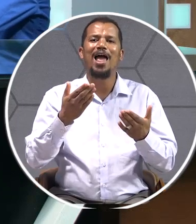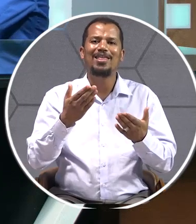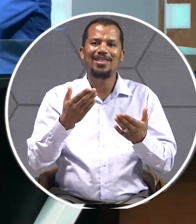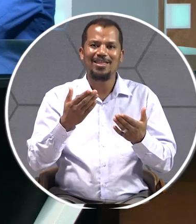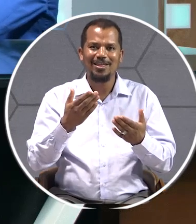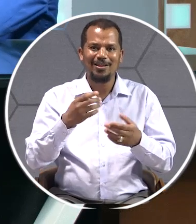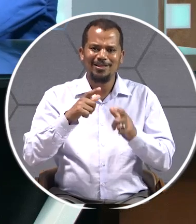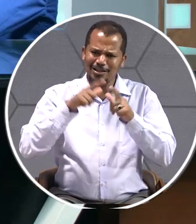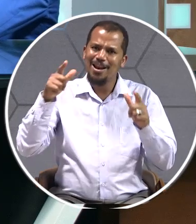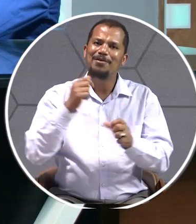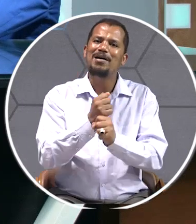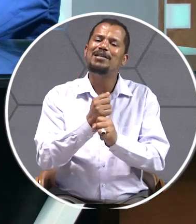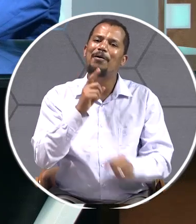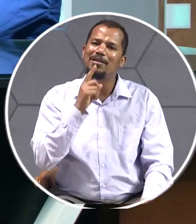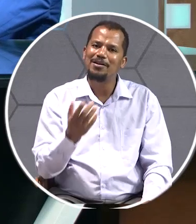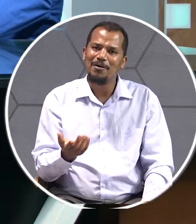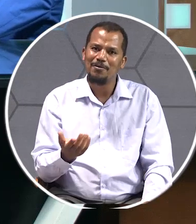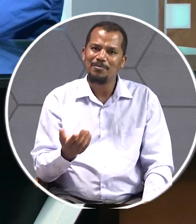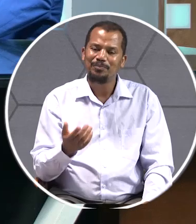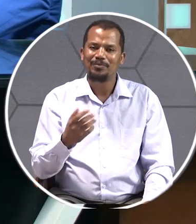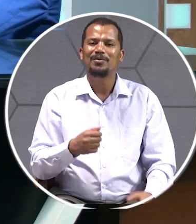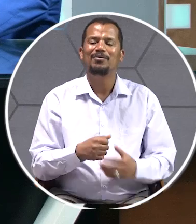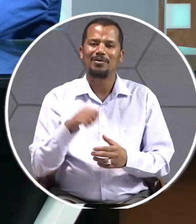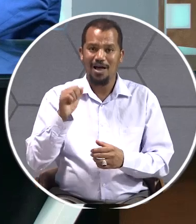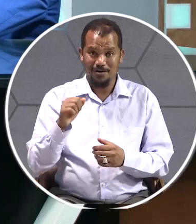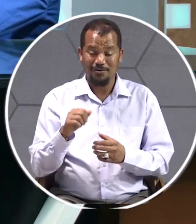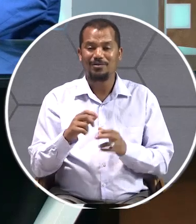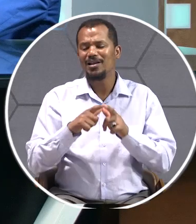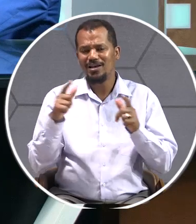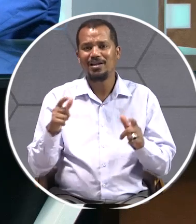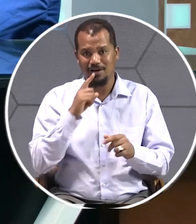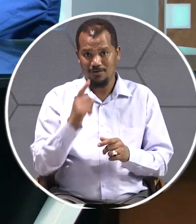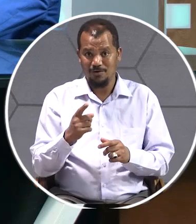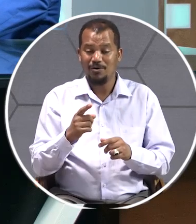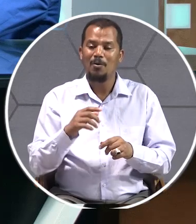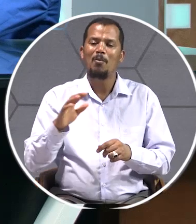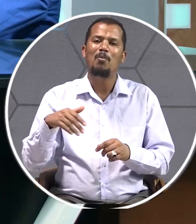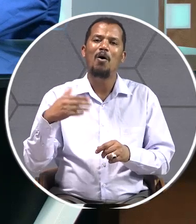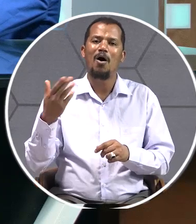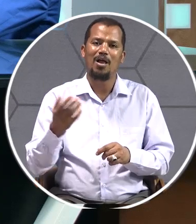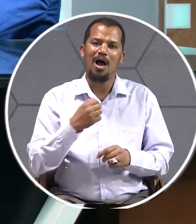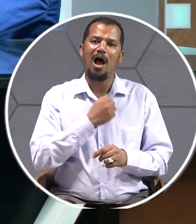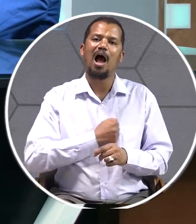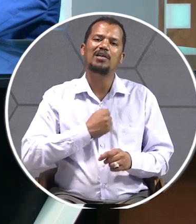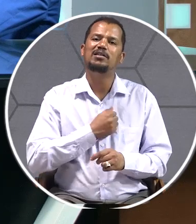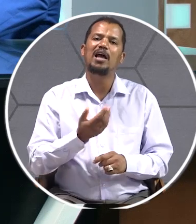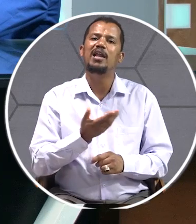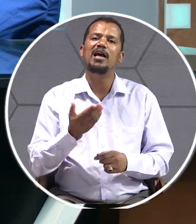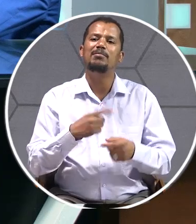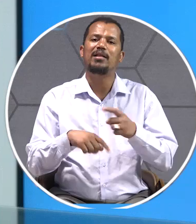ውጭ ጉዳይ ትልቅ ቦታ ነው አዎ እና ታሪክ ነው አዎ ግን በኋላ ነው አሳዛኝ ነገር የተፈጠረው